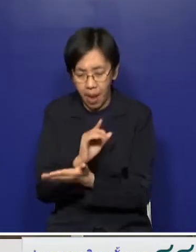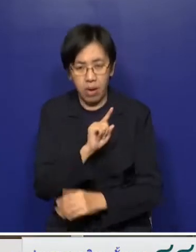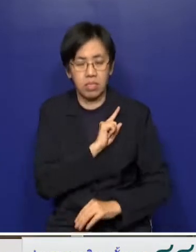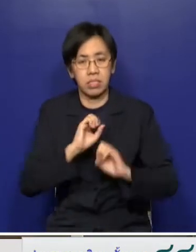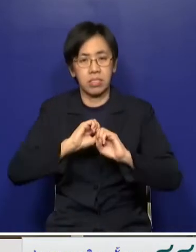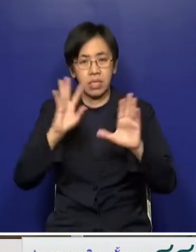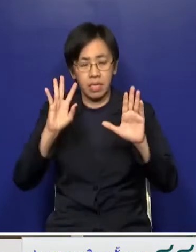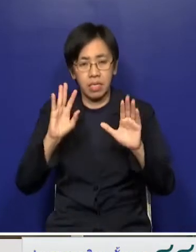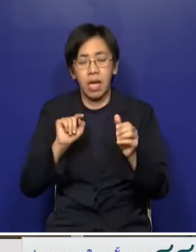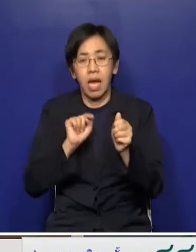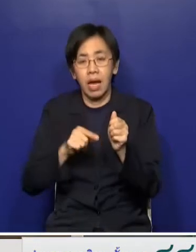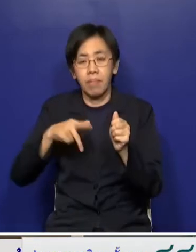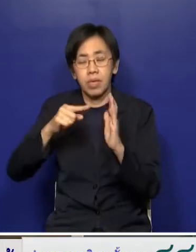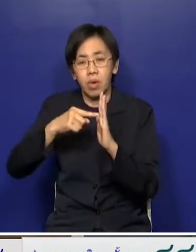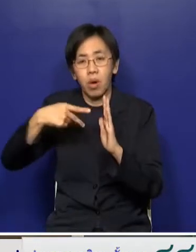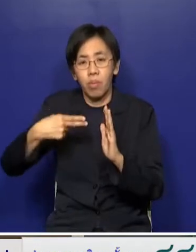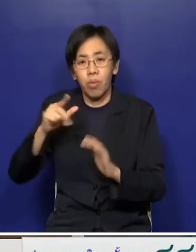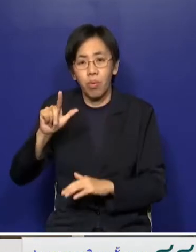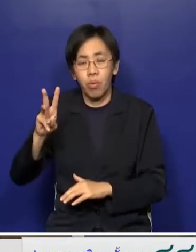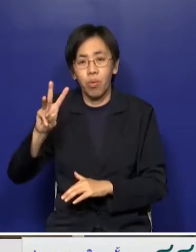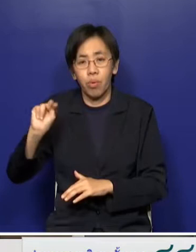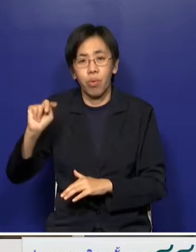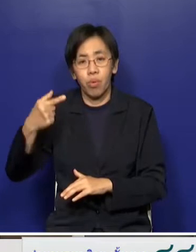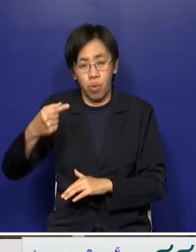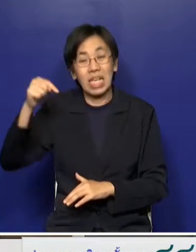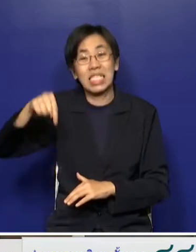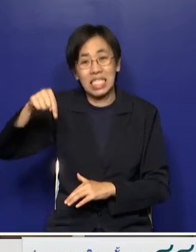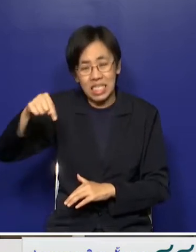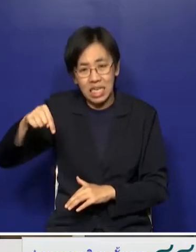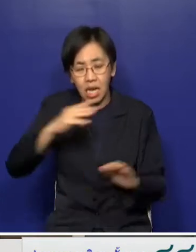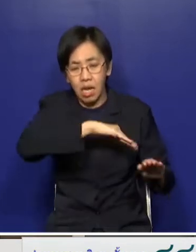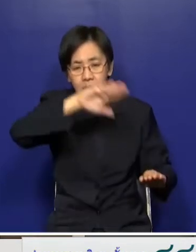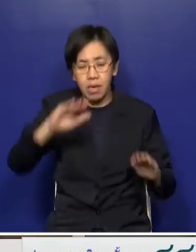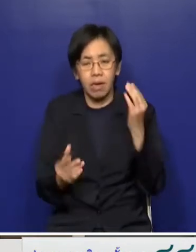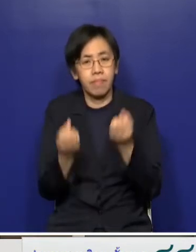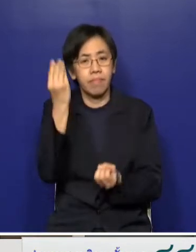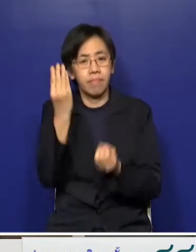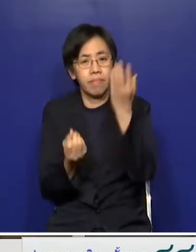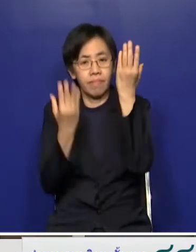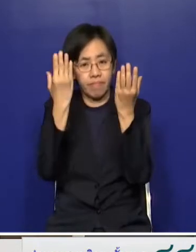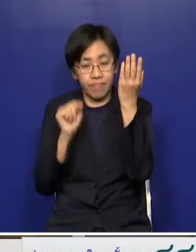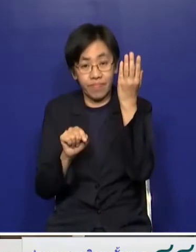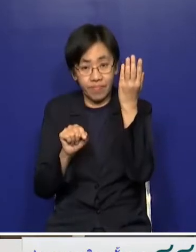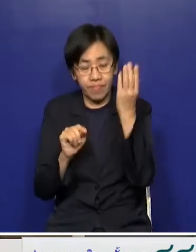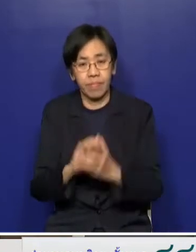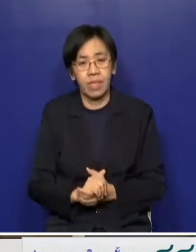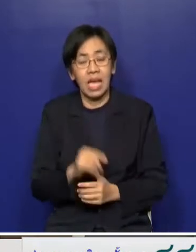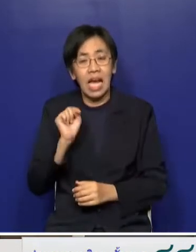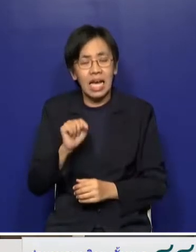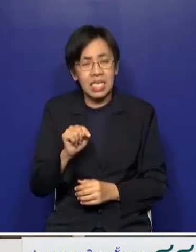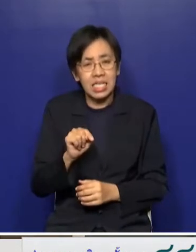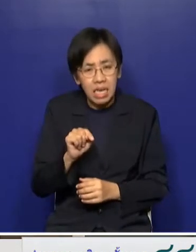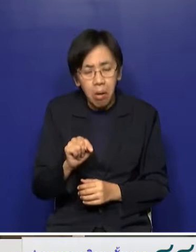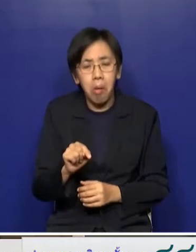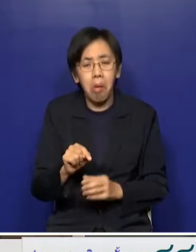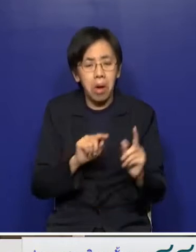ที่ที่อำเภอภูหลวงซึ่งเป็นพื้นที่ที่มีเขตรักษาพันธุ์สัตว์ป่าอยู่เนี่ยซึ่งเขตรักษาพันธุ์สัตว์ป่านี้เชื่อมต่อกับหลาย